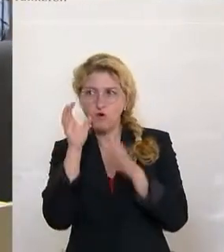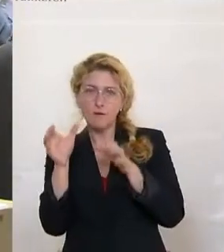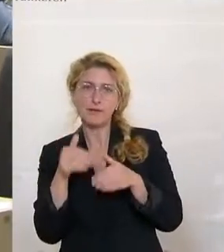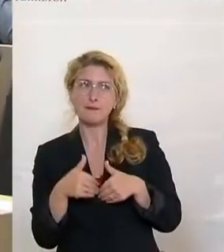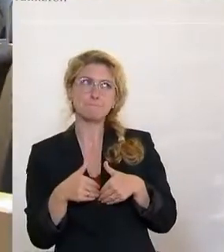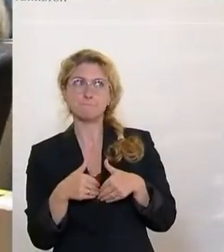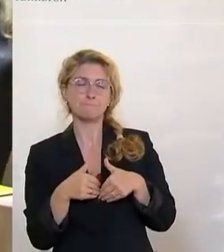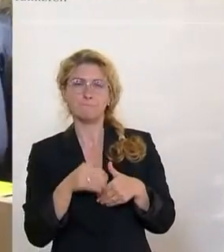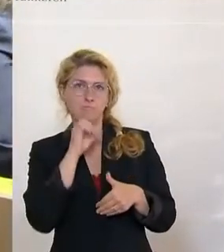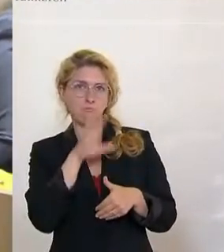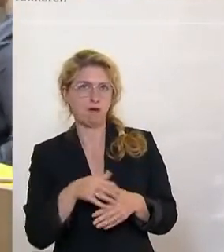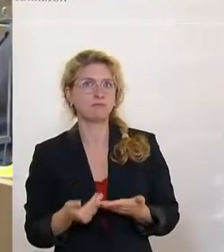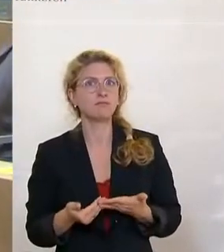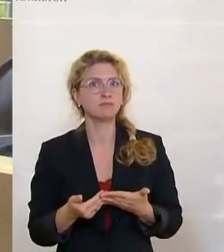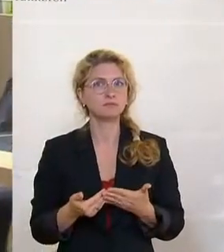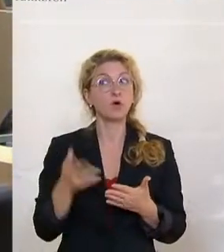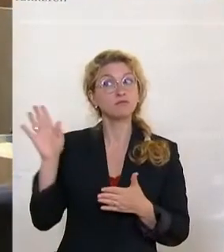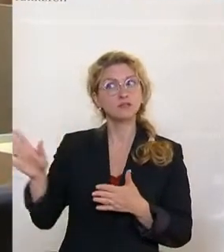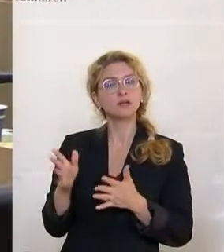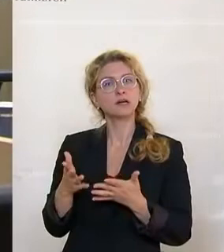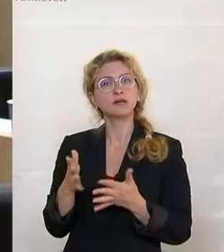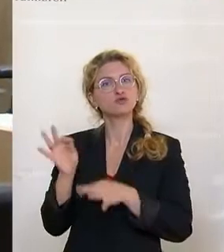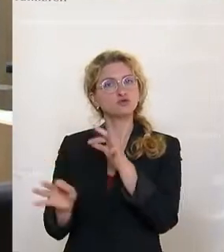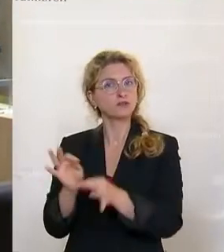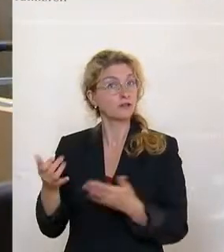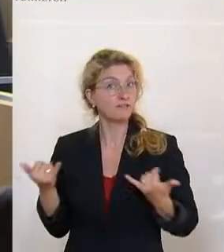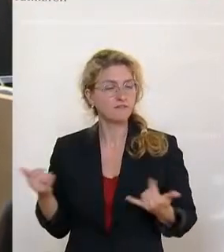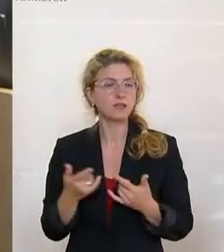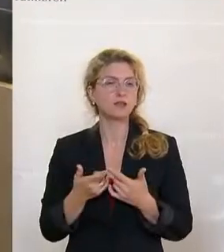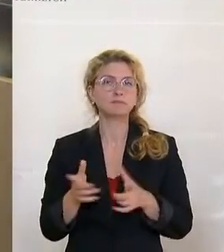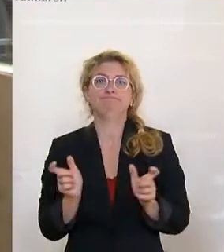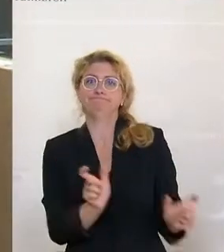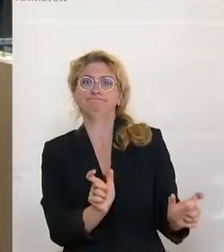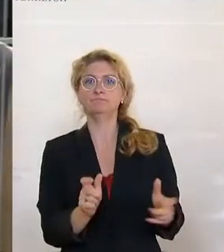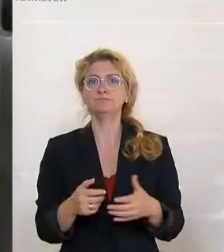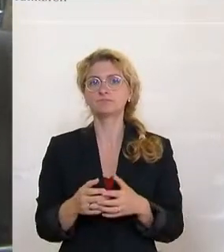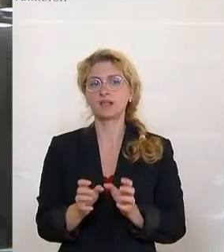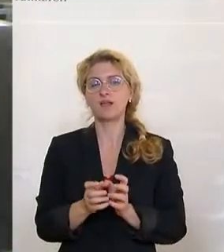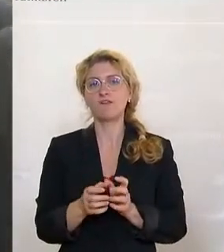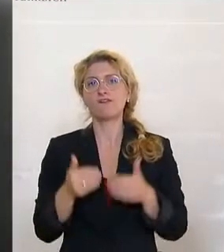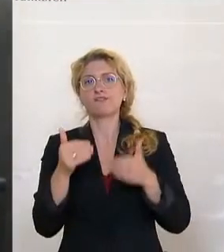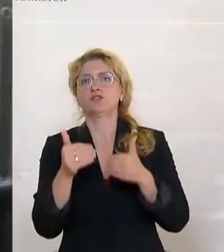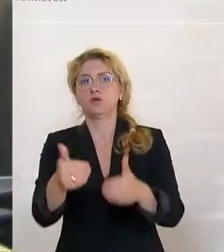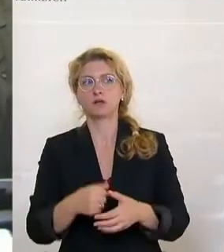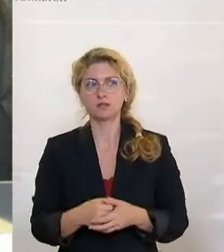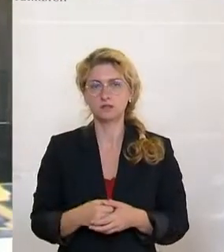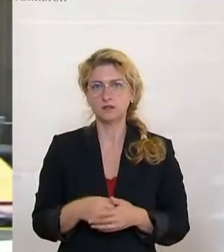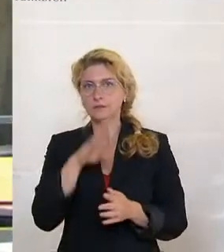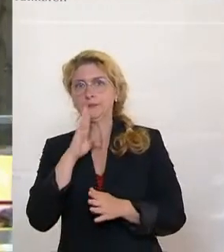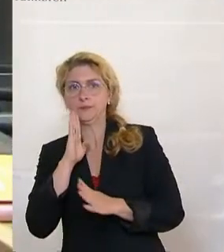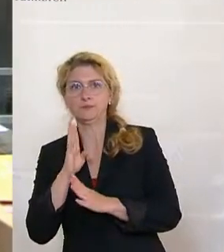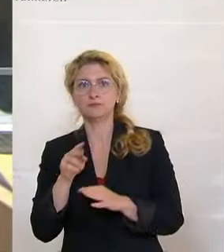ihre Taktik war demnach verhindern, verzögern, verschleppen und eigentlich auch verwirren, was sie kann aufgrund der